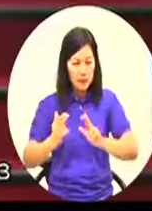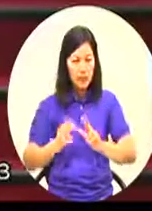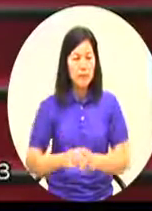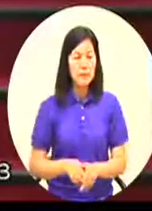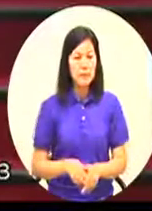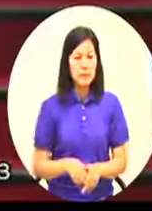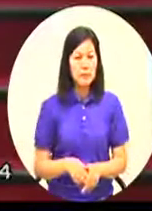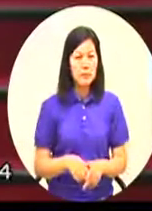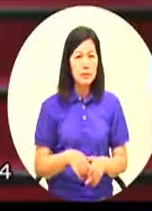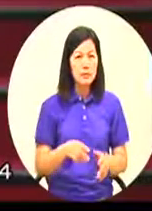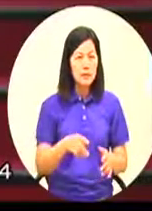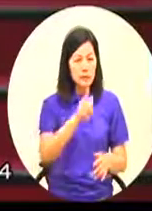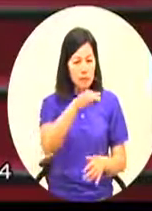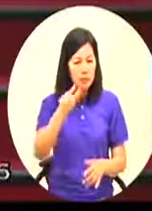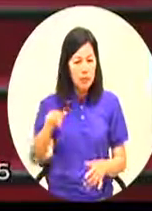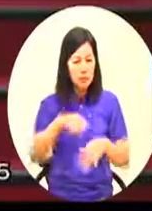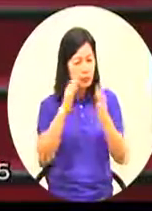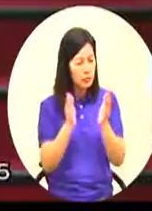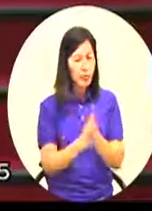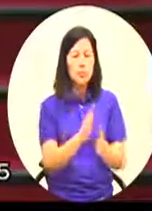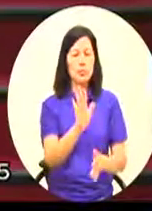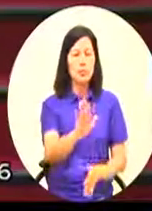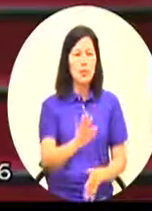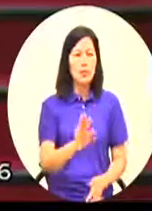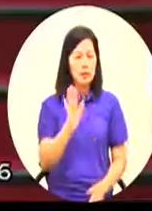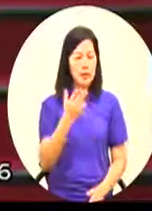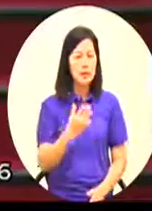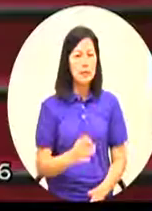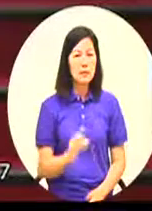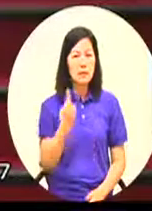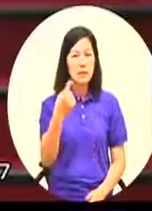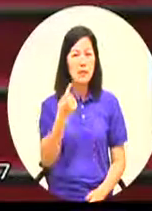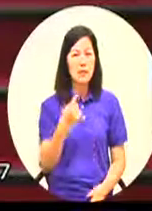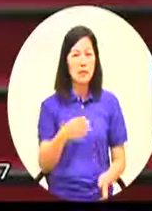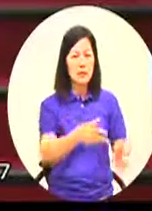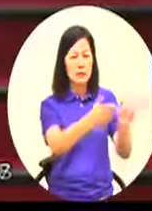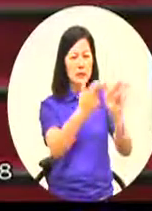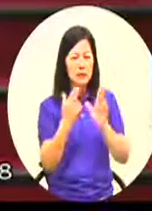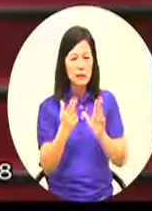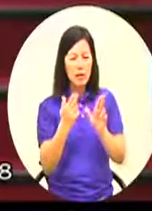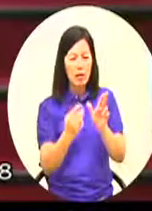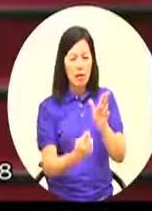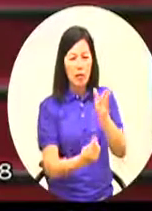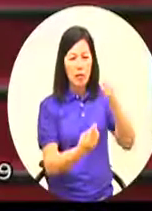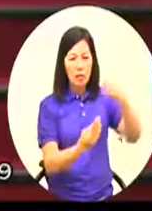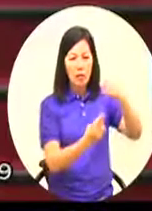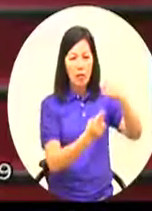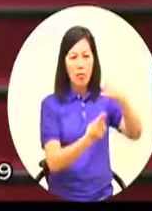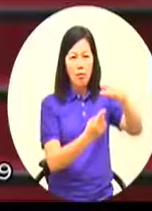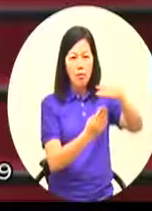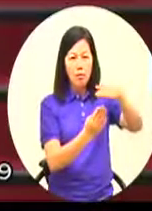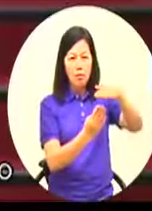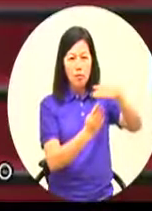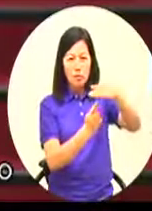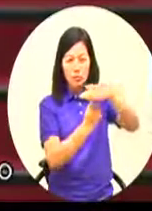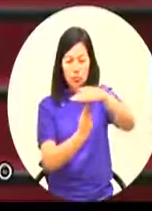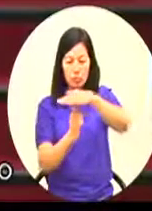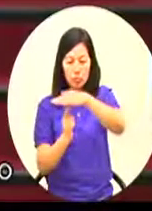所有的材料都有，但是因为桥墩的冲毁需要建立起